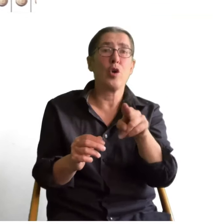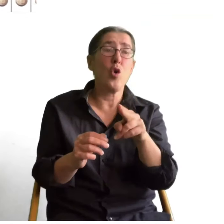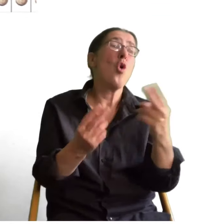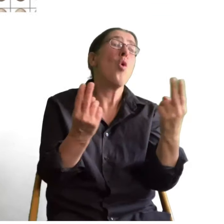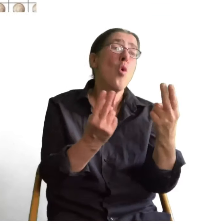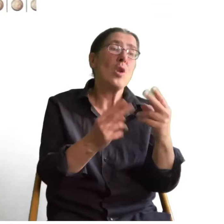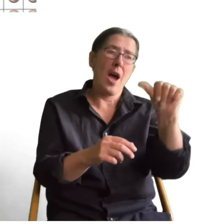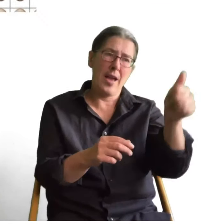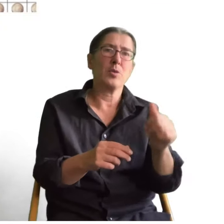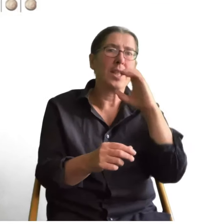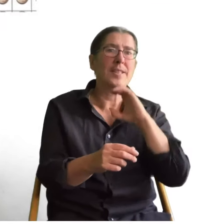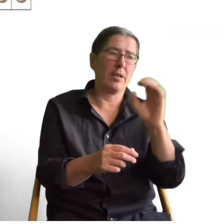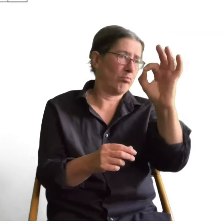Euro